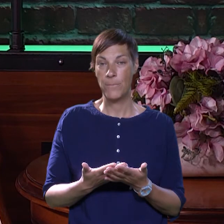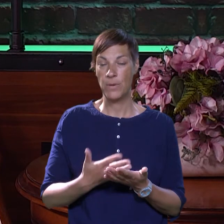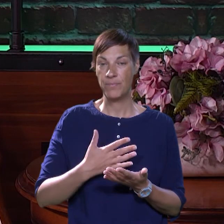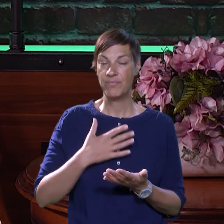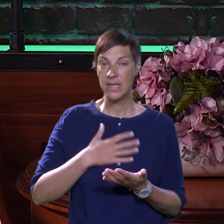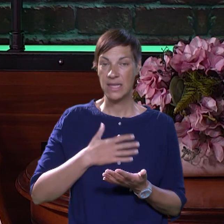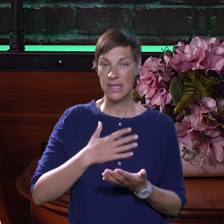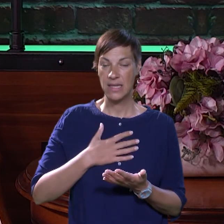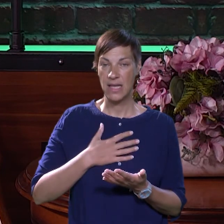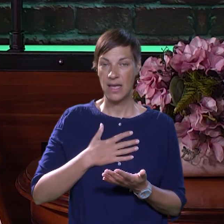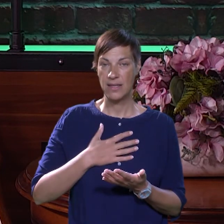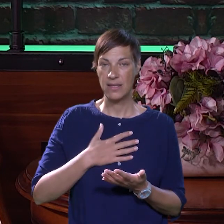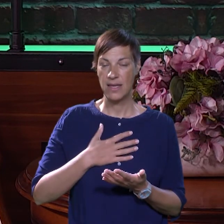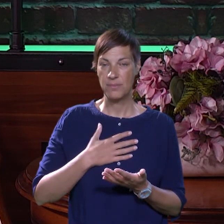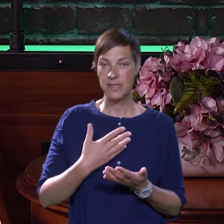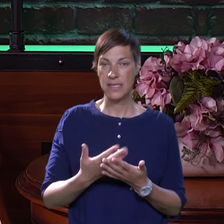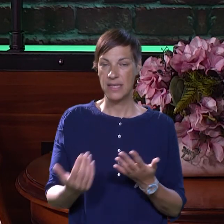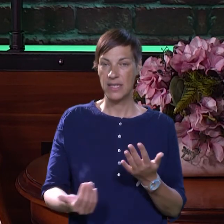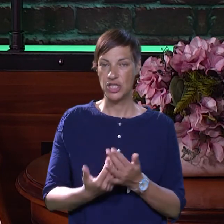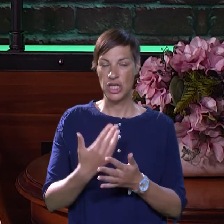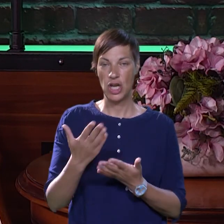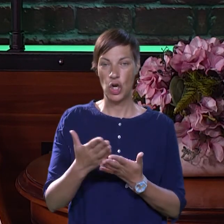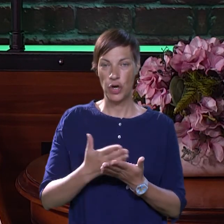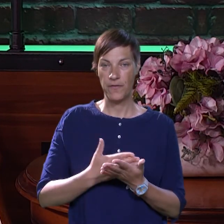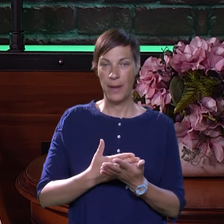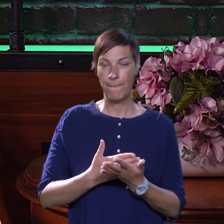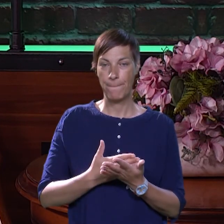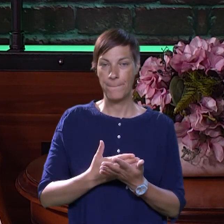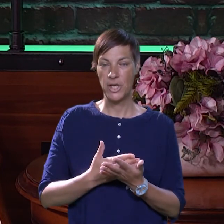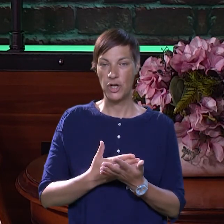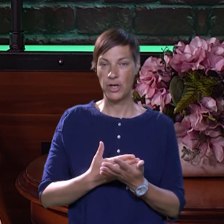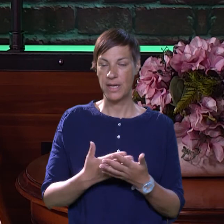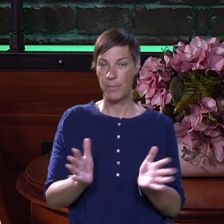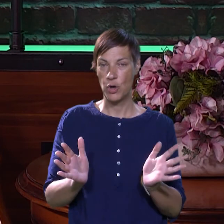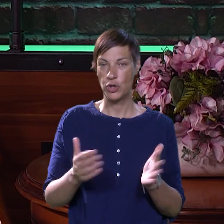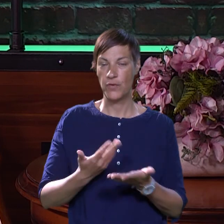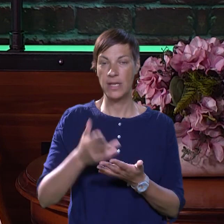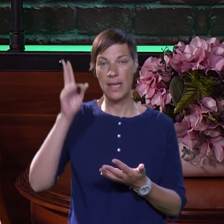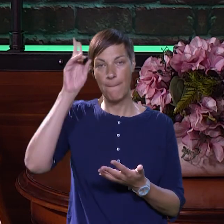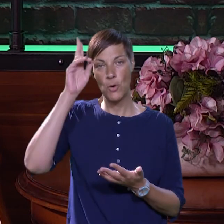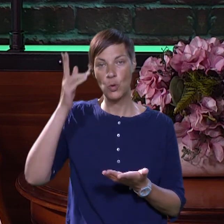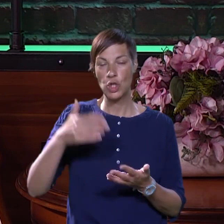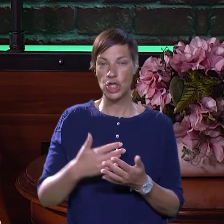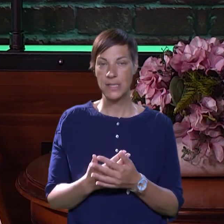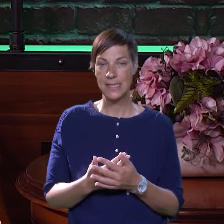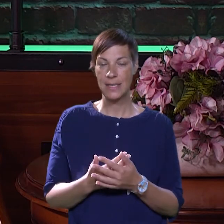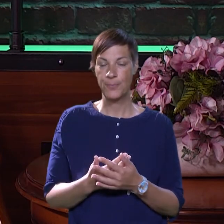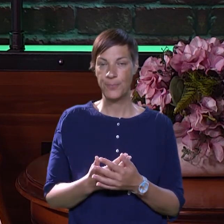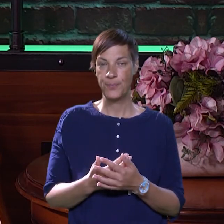I nadam se, ponavljam, dakle, da će novi program taj otvoriti te mogućnosti.